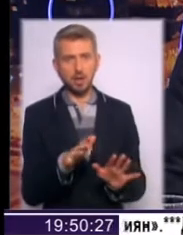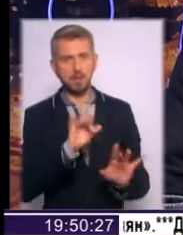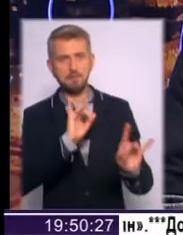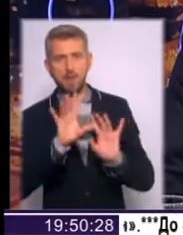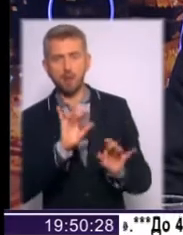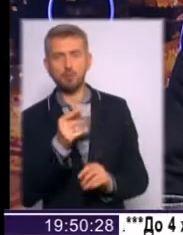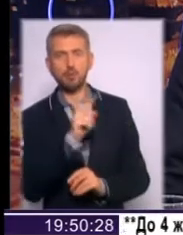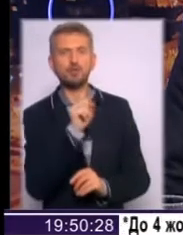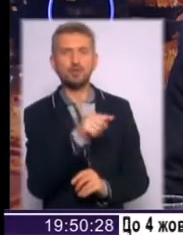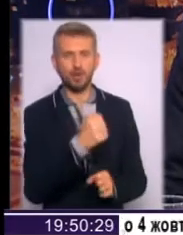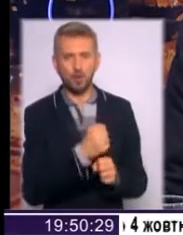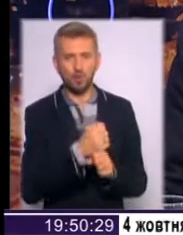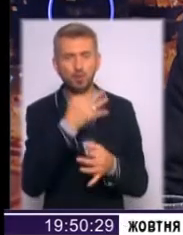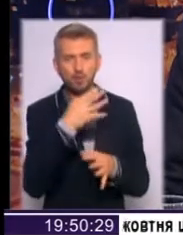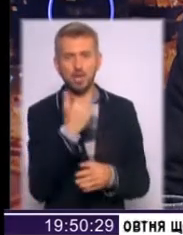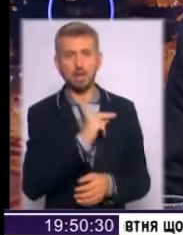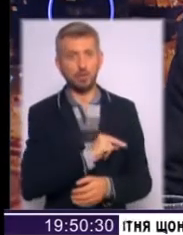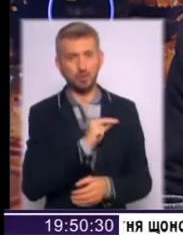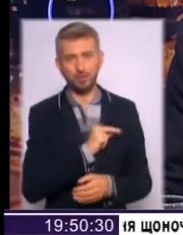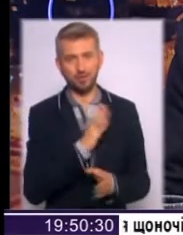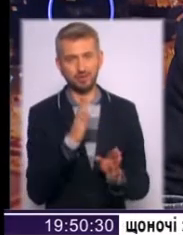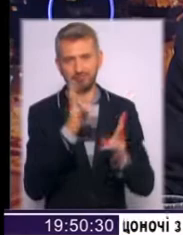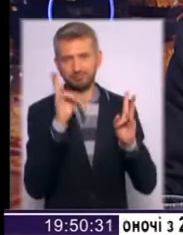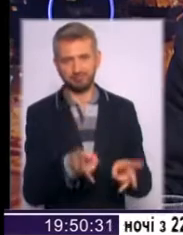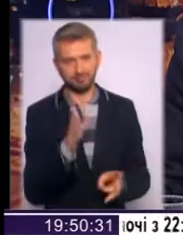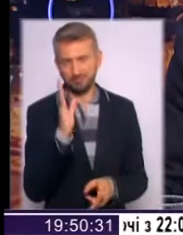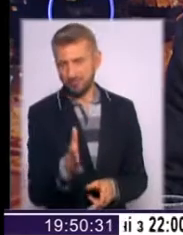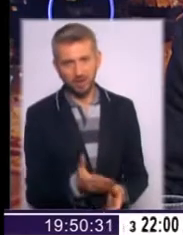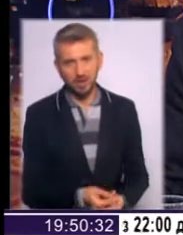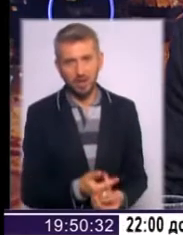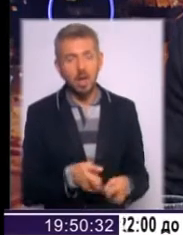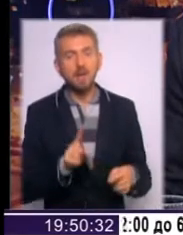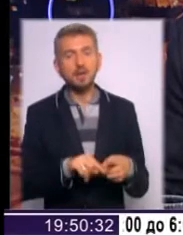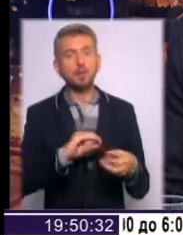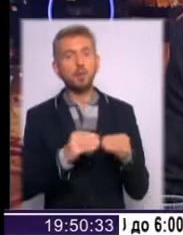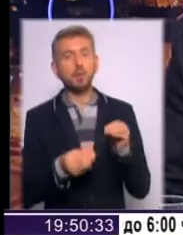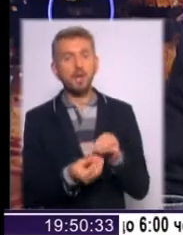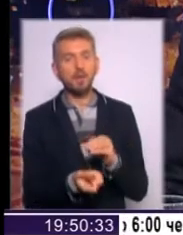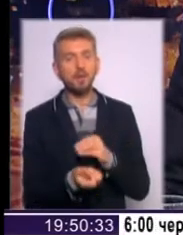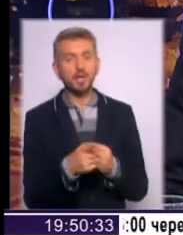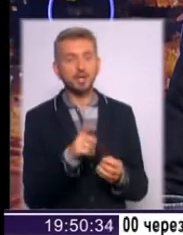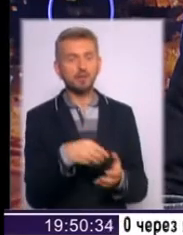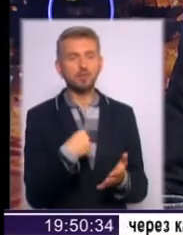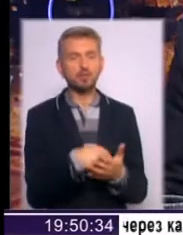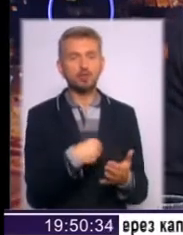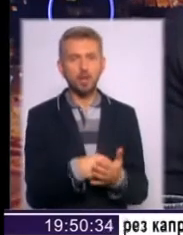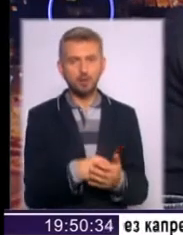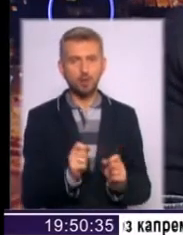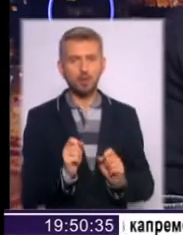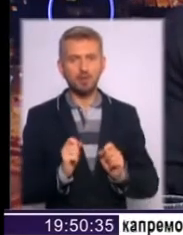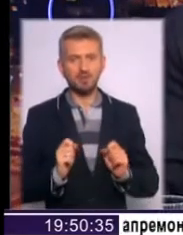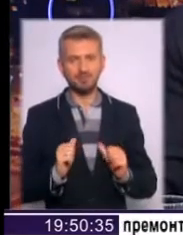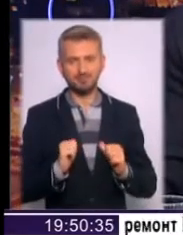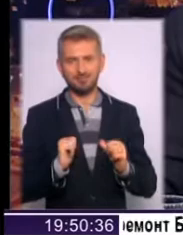ти робиш, то будь-яка твоя робота приречена. Оце проблема, яка виникла з бюджетною децентралізацією. Це да.